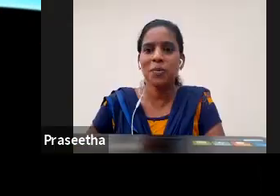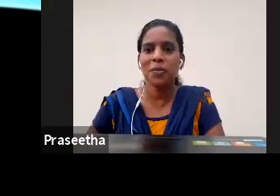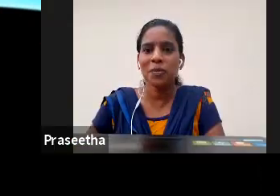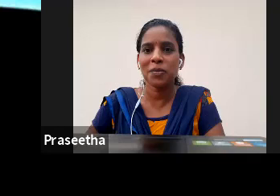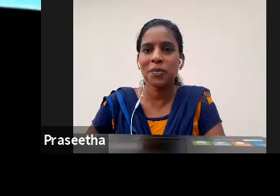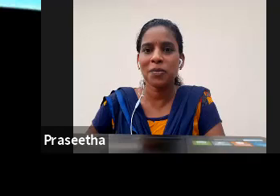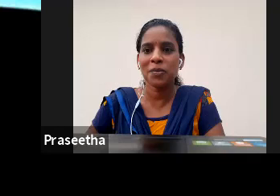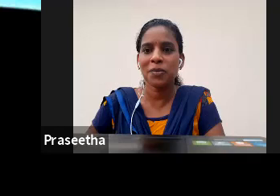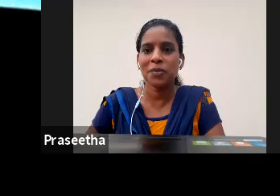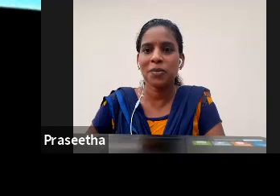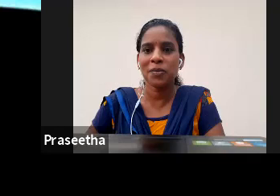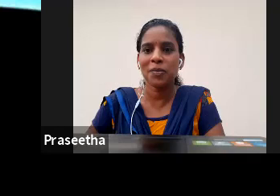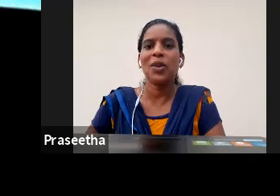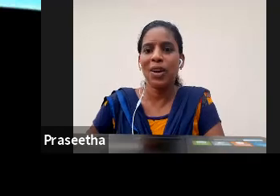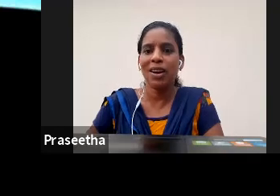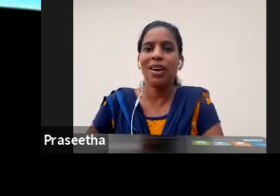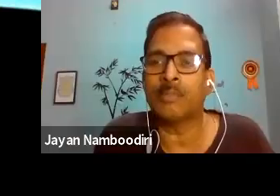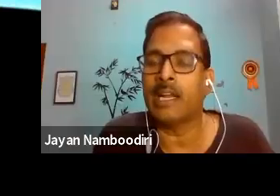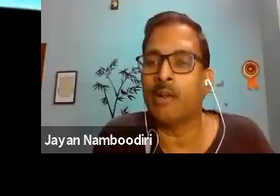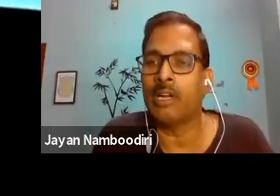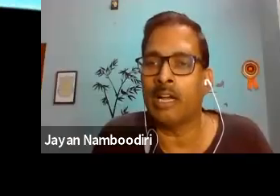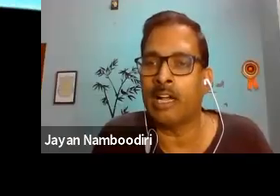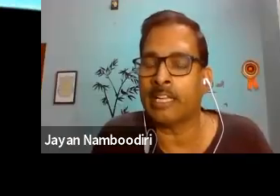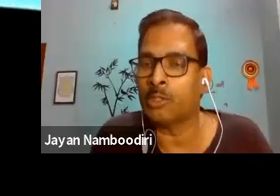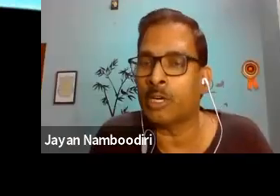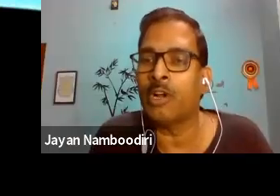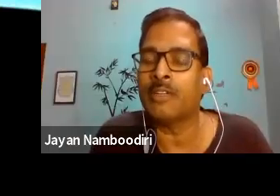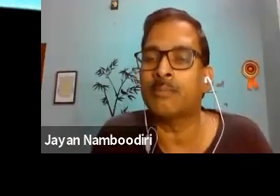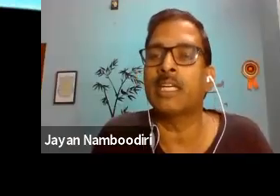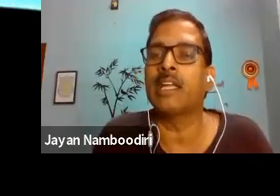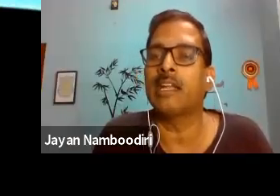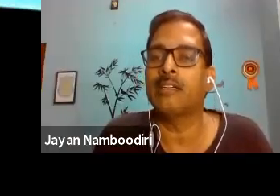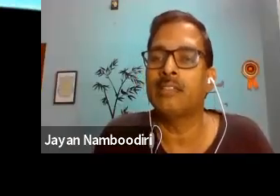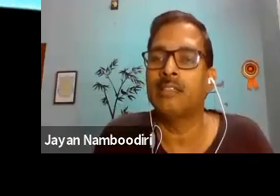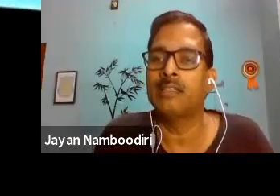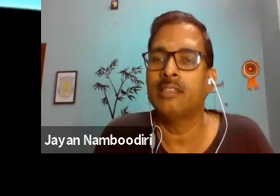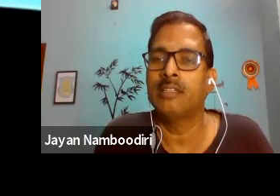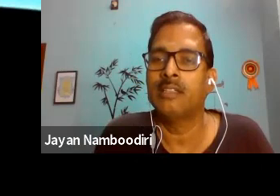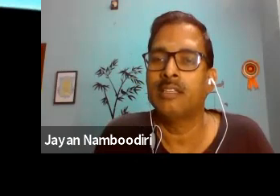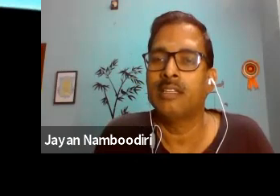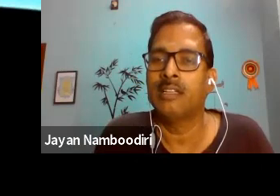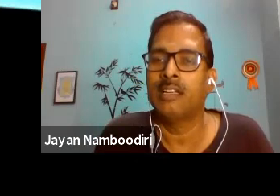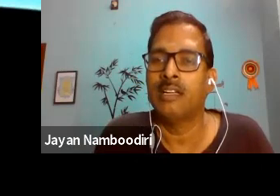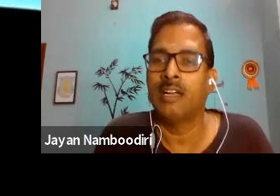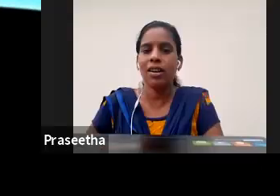കാണിച്ചാൽ കൃത്യമായ സാധനം അവിടെ വരും. അവരോട് സംസാരമില്ല, ആ റെസ്റ്റോറൻറ്റ് ഉള്ള അവർ സംസാരിക്കില്ല.